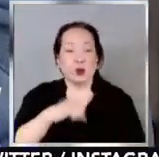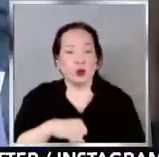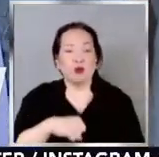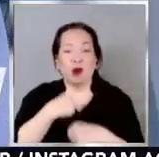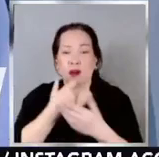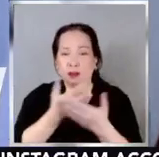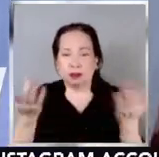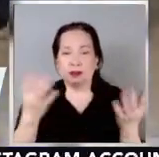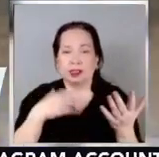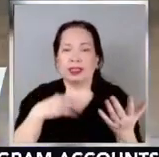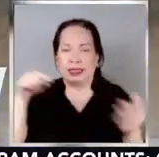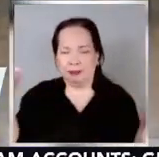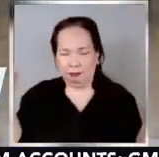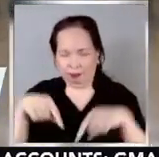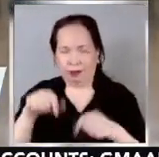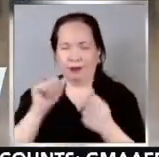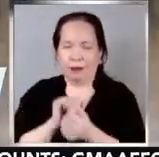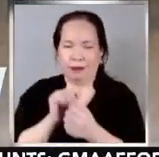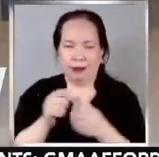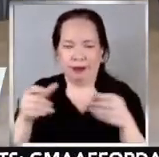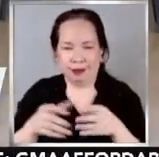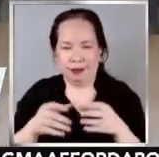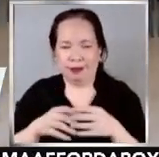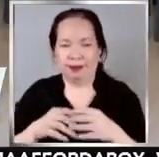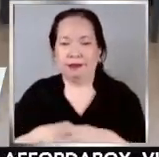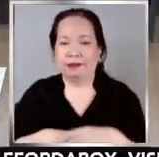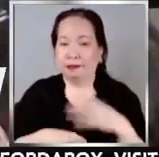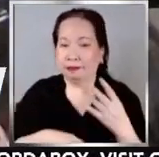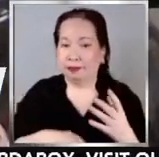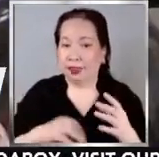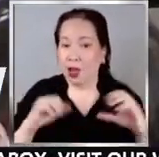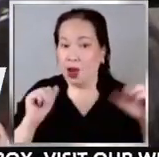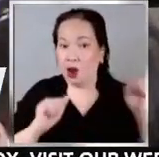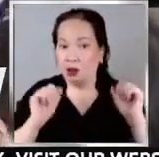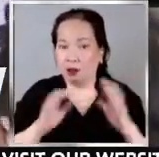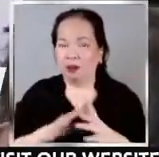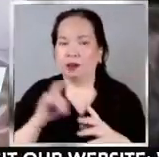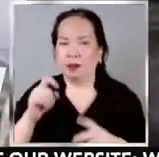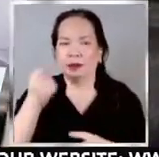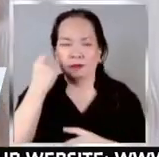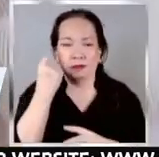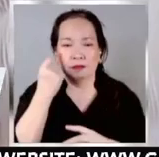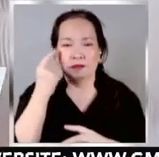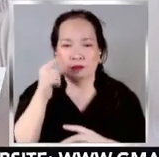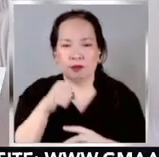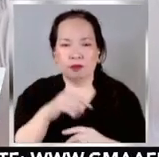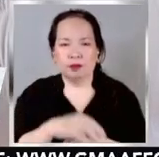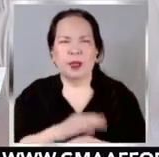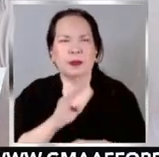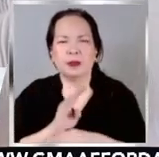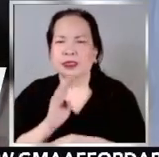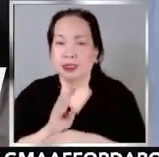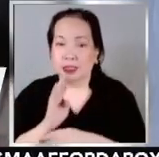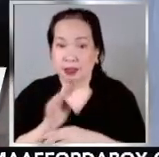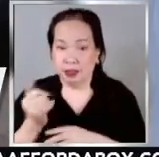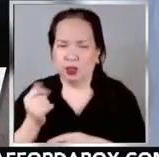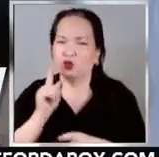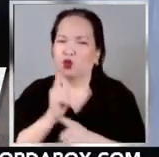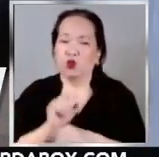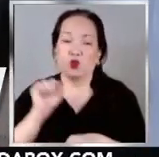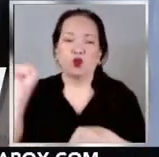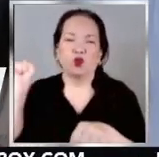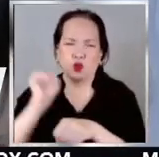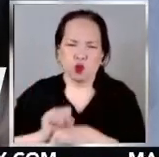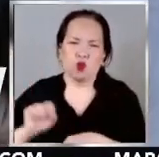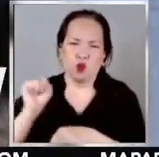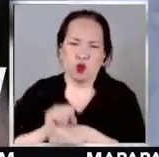sila sa Sparkle. The artists have to understand that this business is hard work talaga. Hindi lang siya puro glamour,